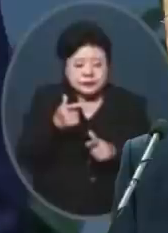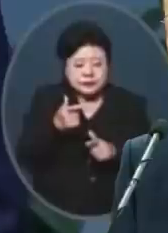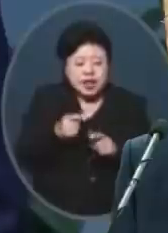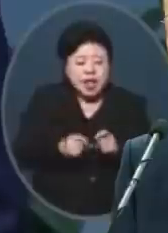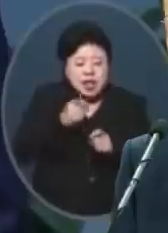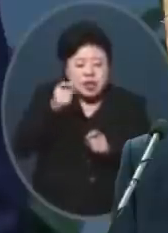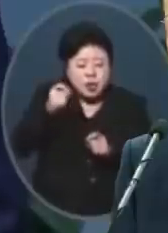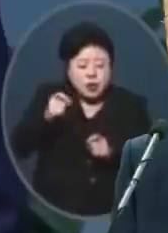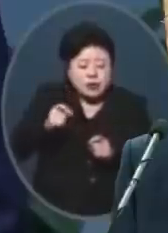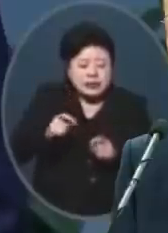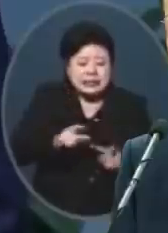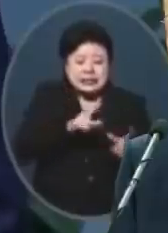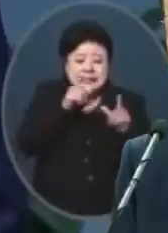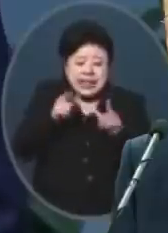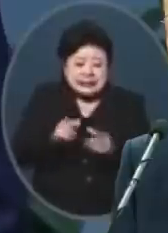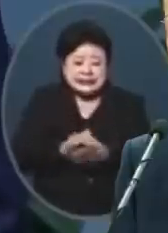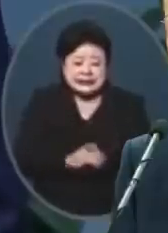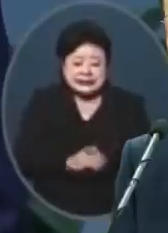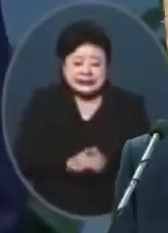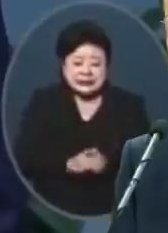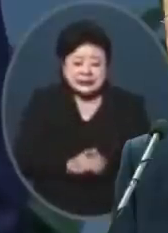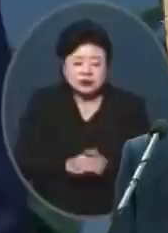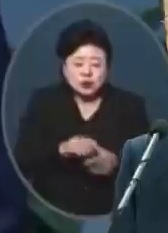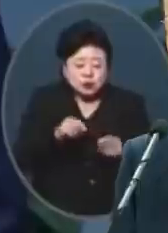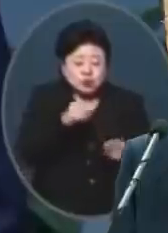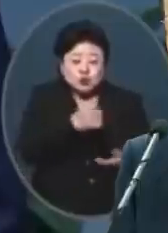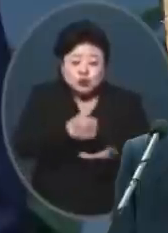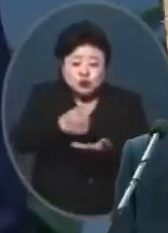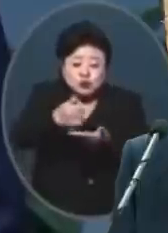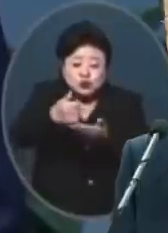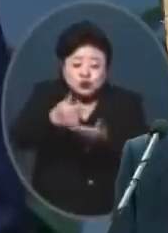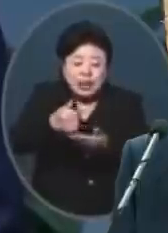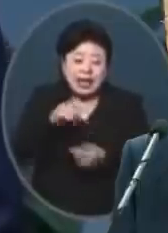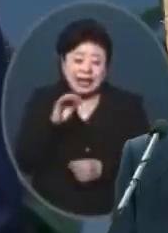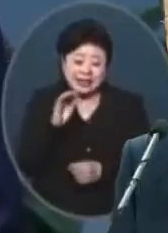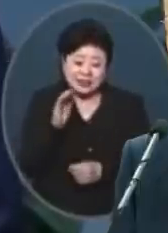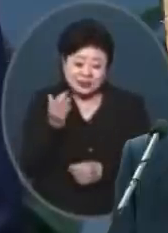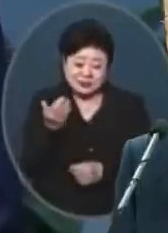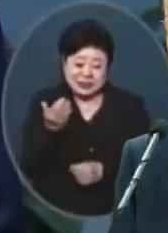영원히 사시는 구주가 되셨습니다